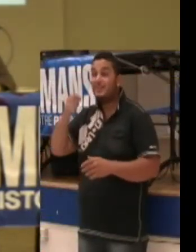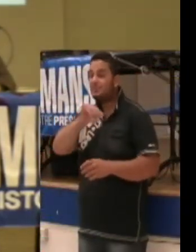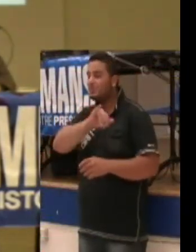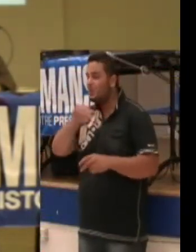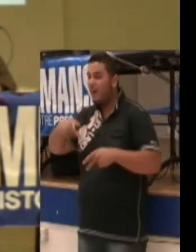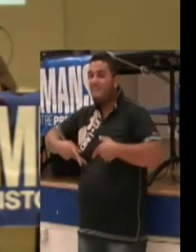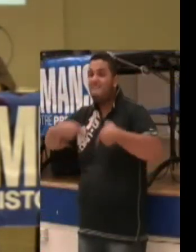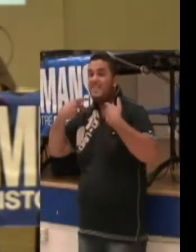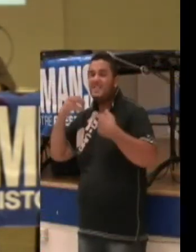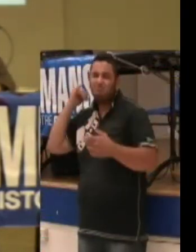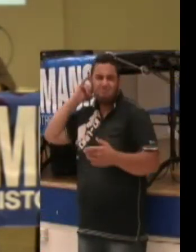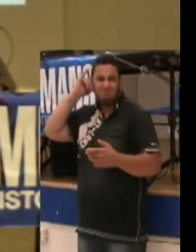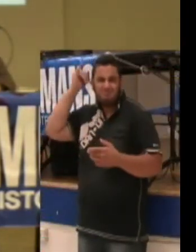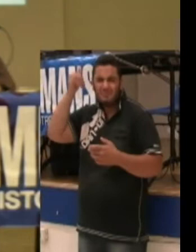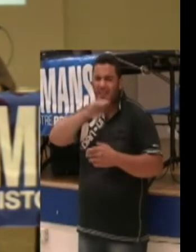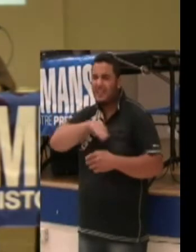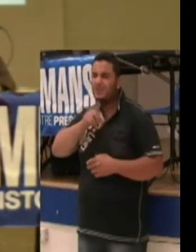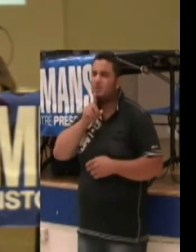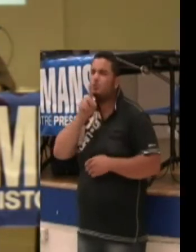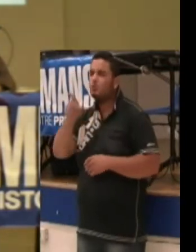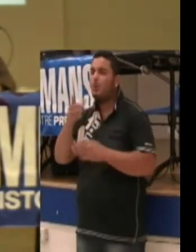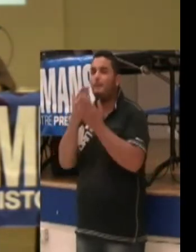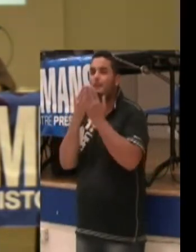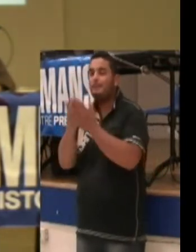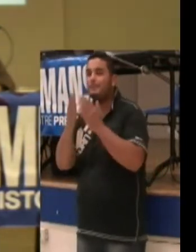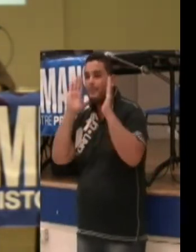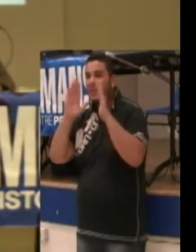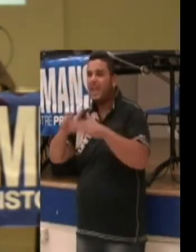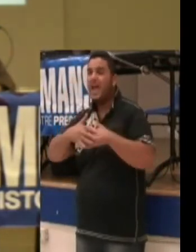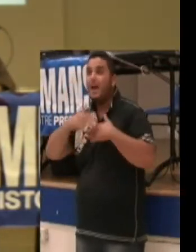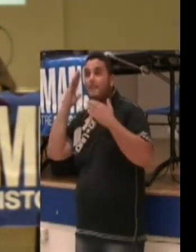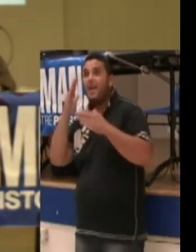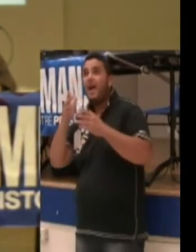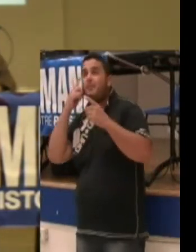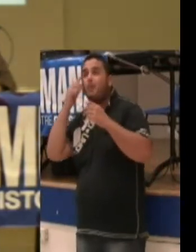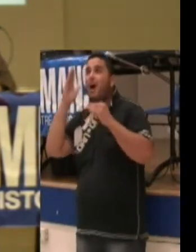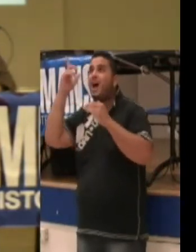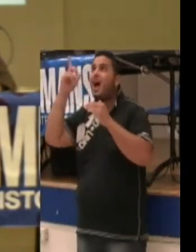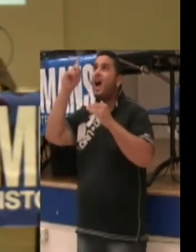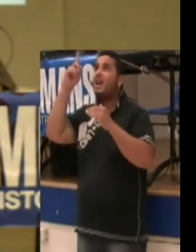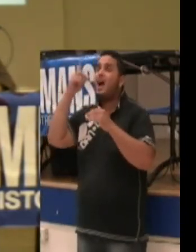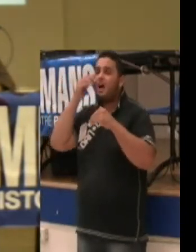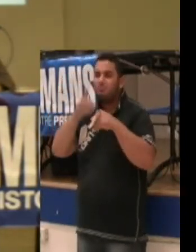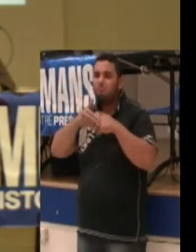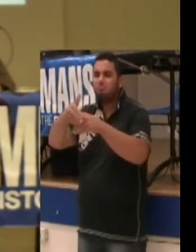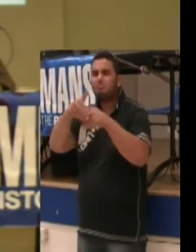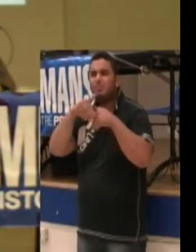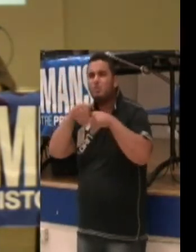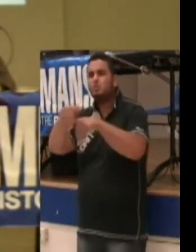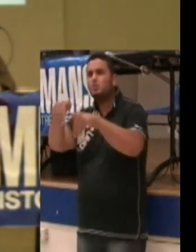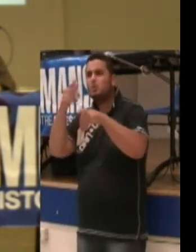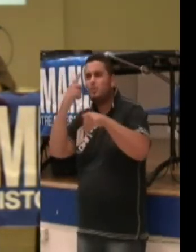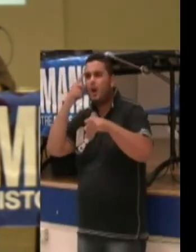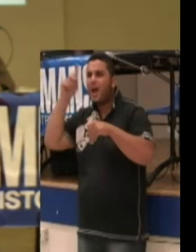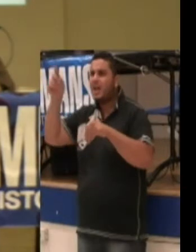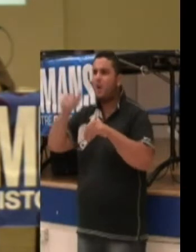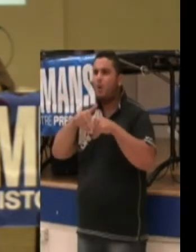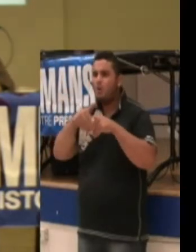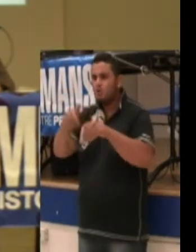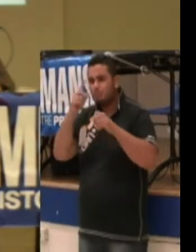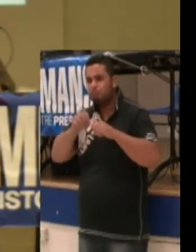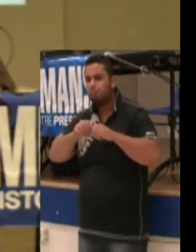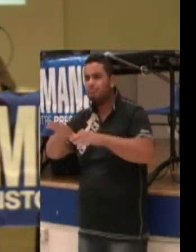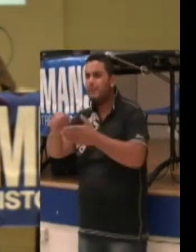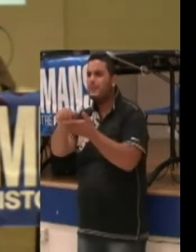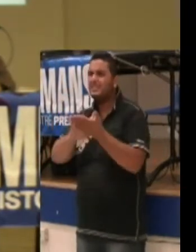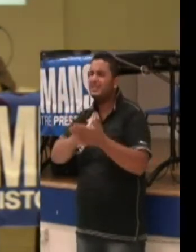jours, hein, il prie Allah subhanahu wa ta'ala et continue à combattre les hypocrites et continue à transmettre le message jusqu'au